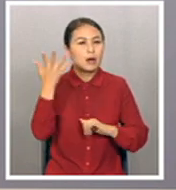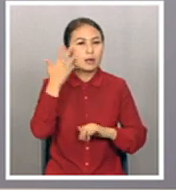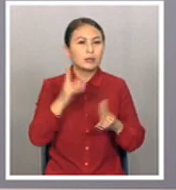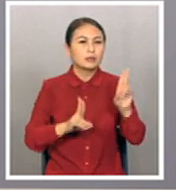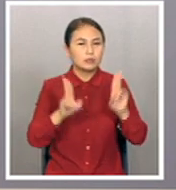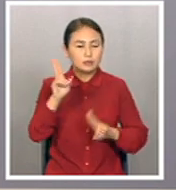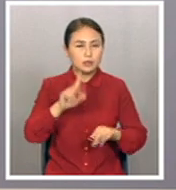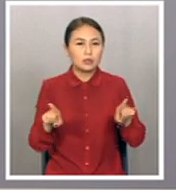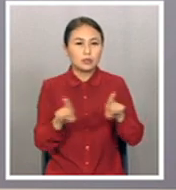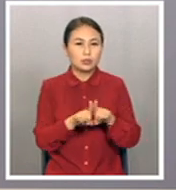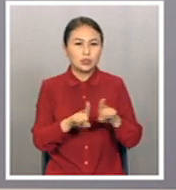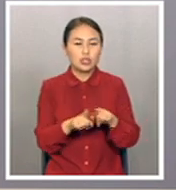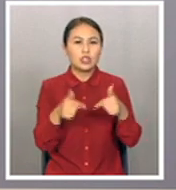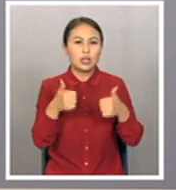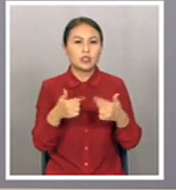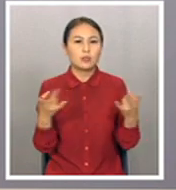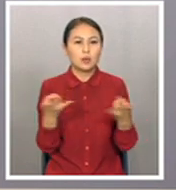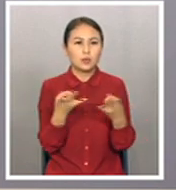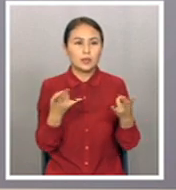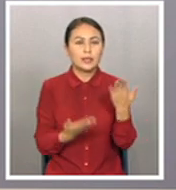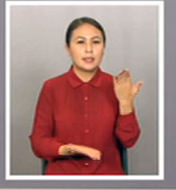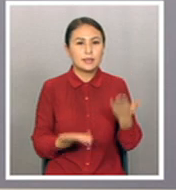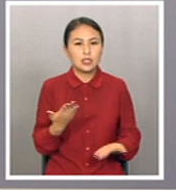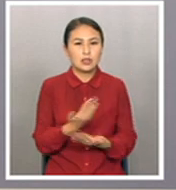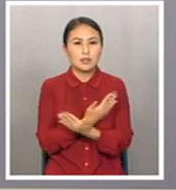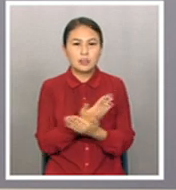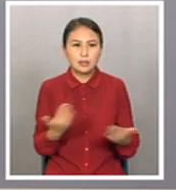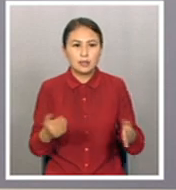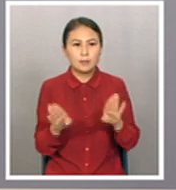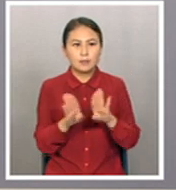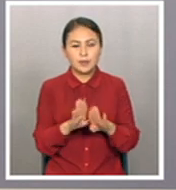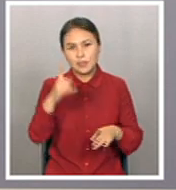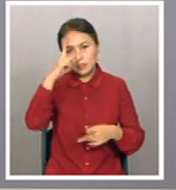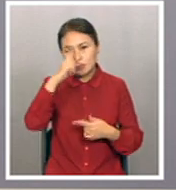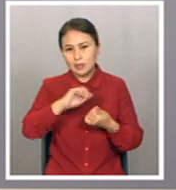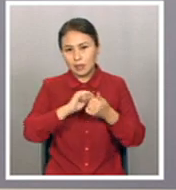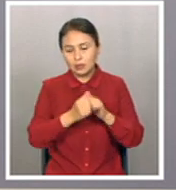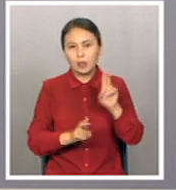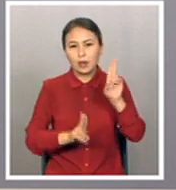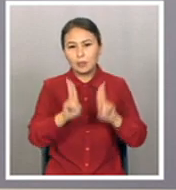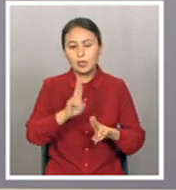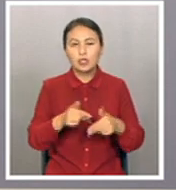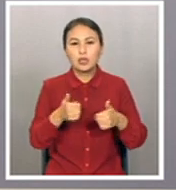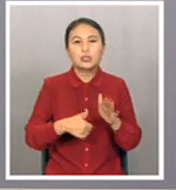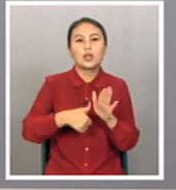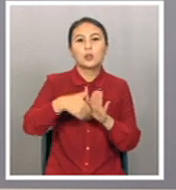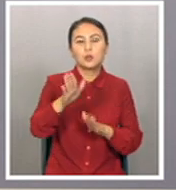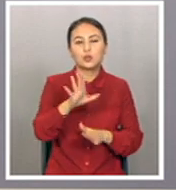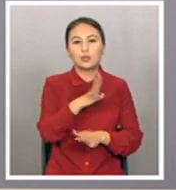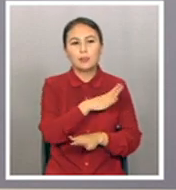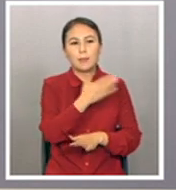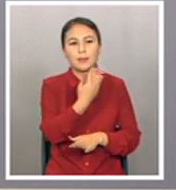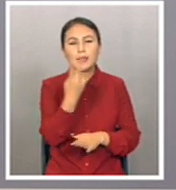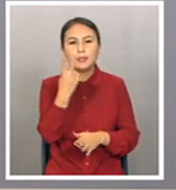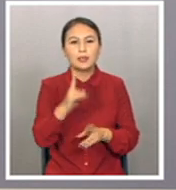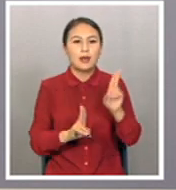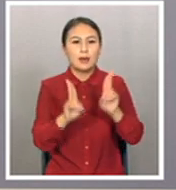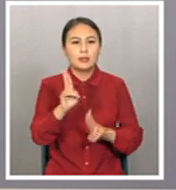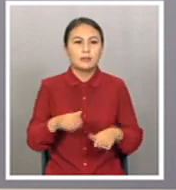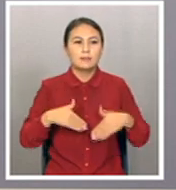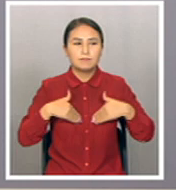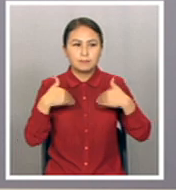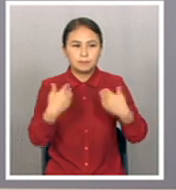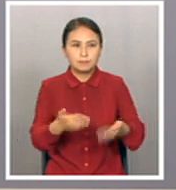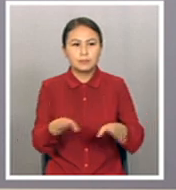қабілетімізде жақсы болу керек. Ендеше сіздерге есте сақтау қабілетін жақсарту үшін мына екі әдісті ұсынамын.